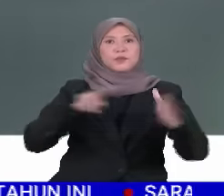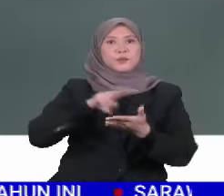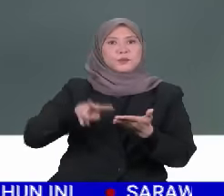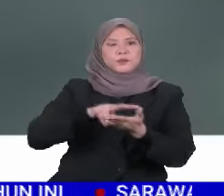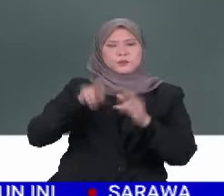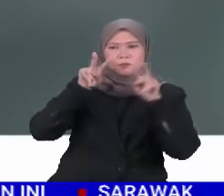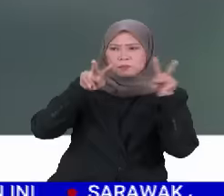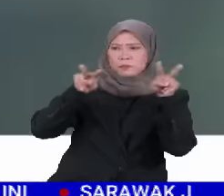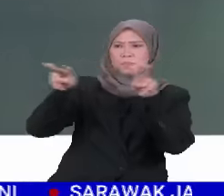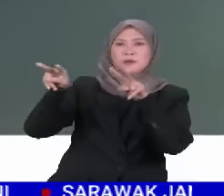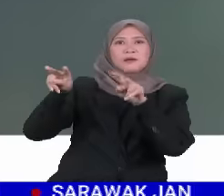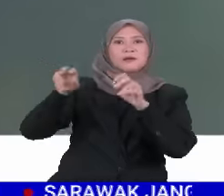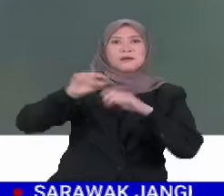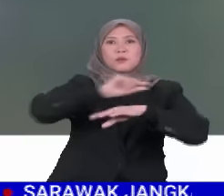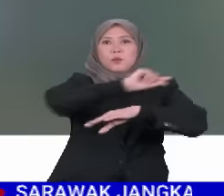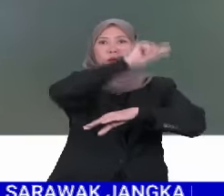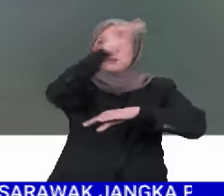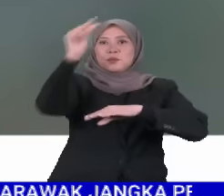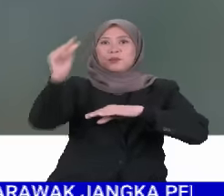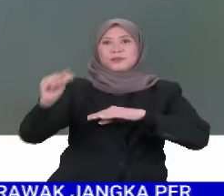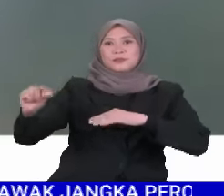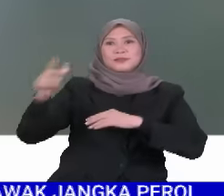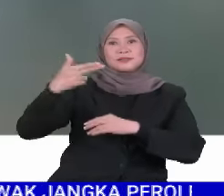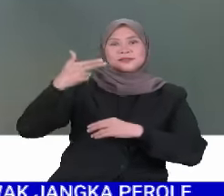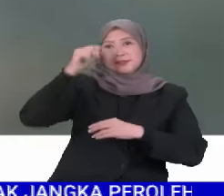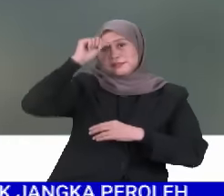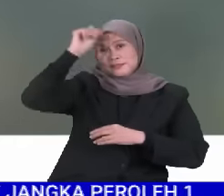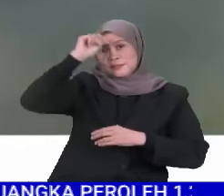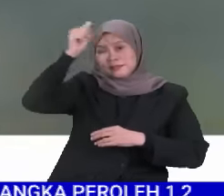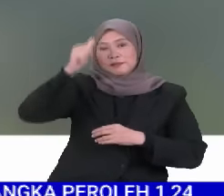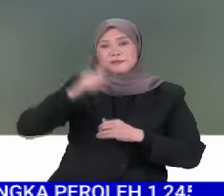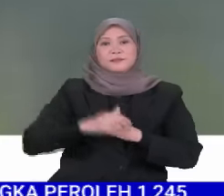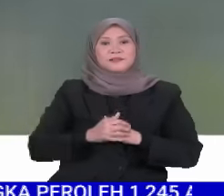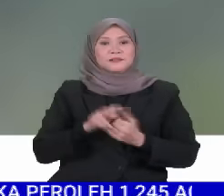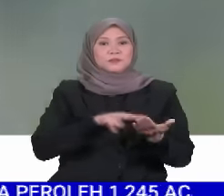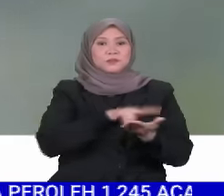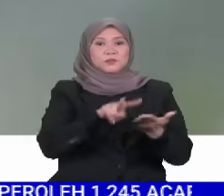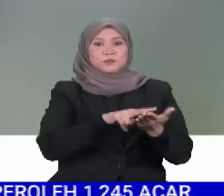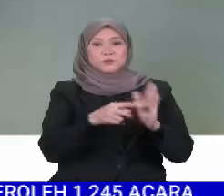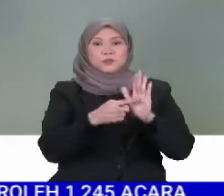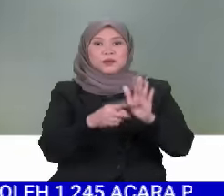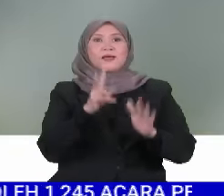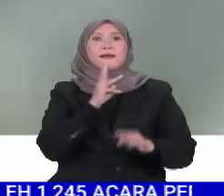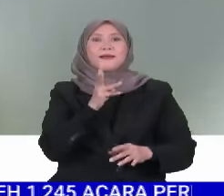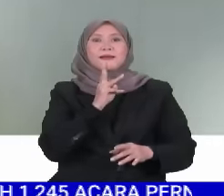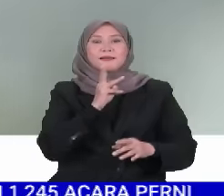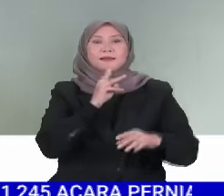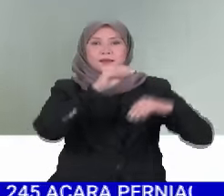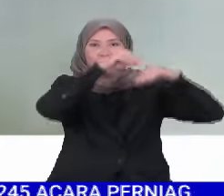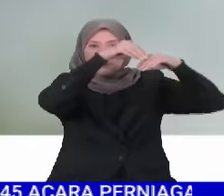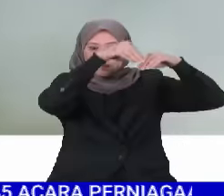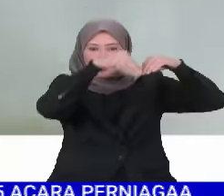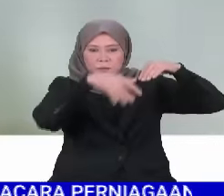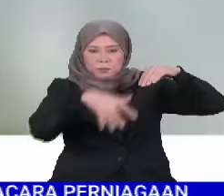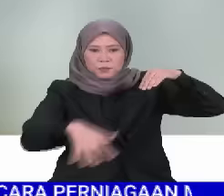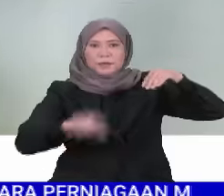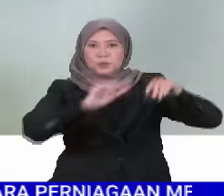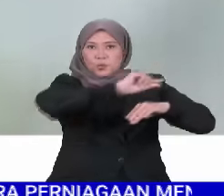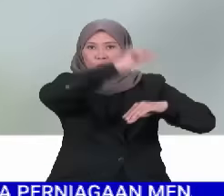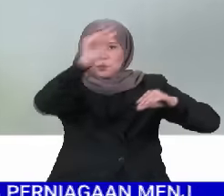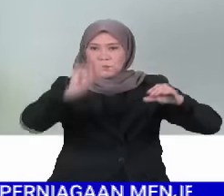pemandangan di sebuah gunung di India menurut si video tersebut menunjukkan air dari jatuhan antara dua gunung